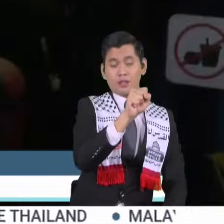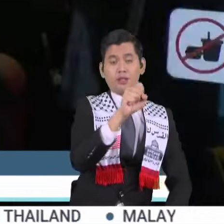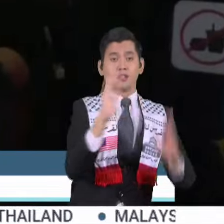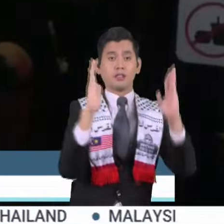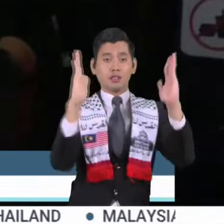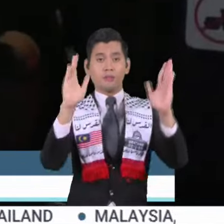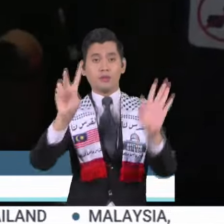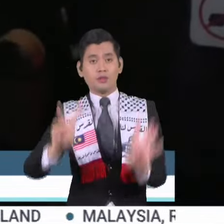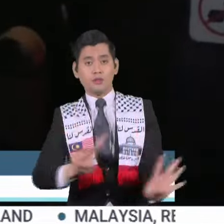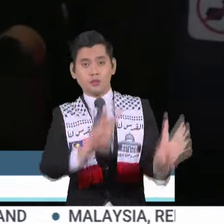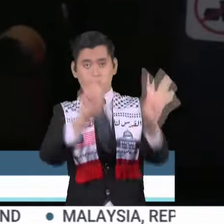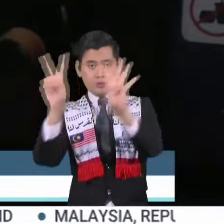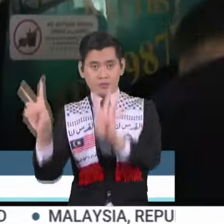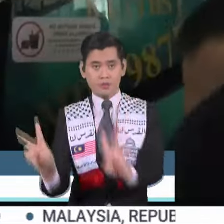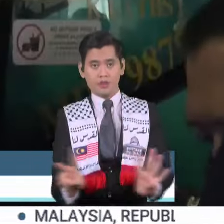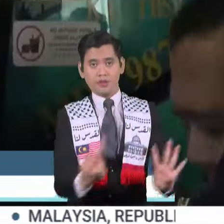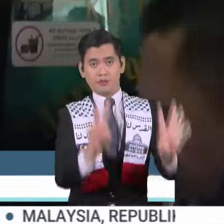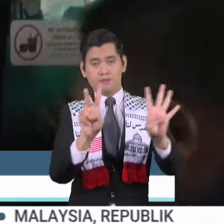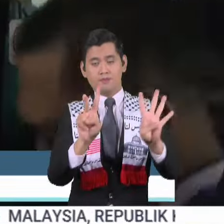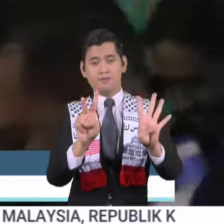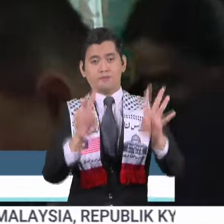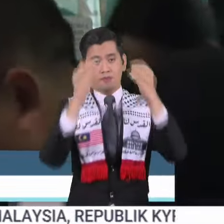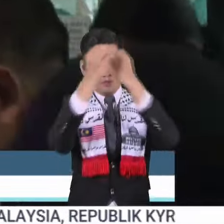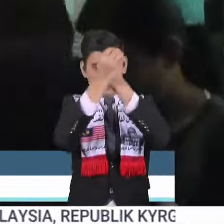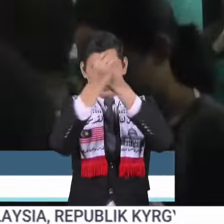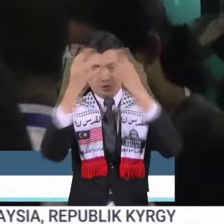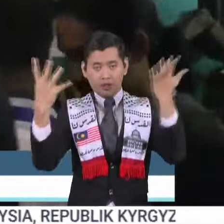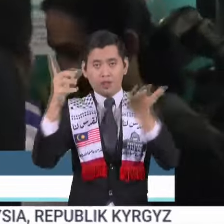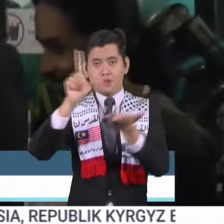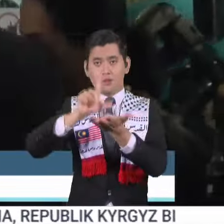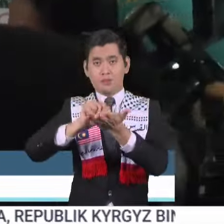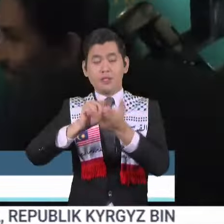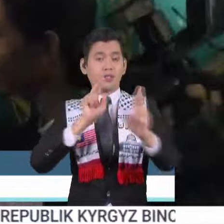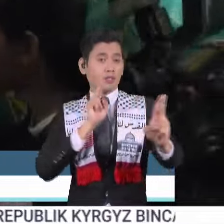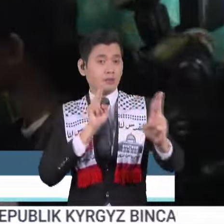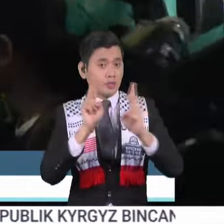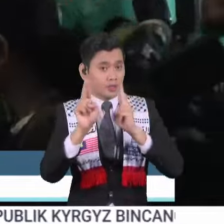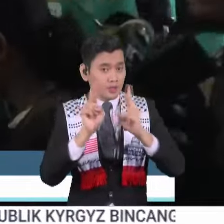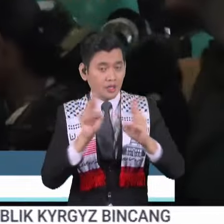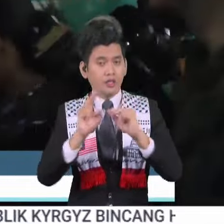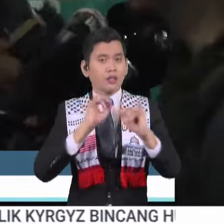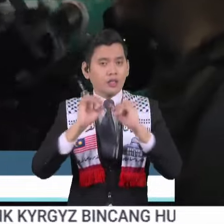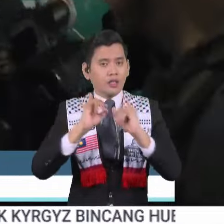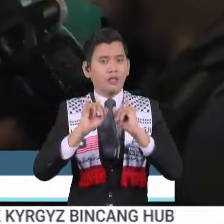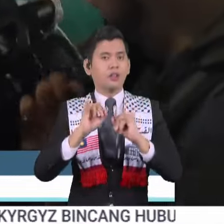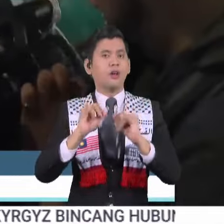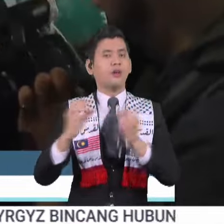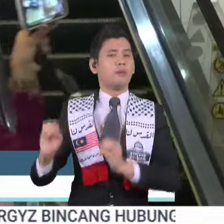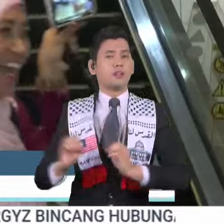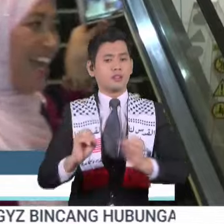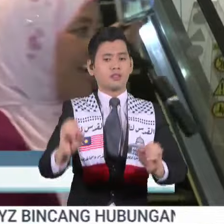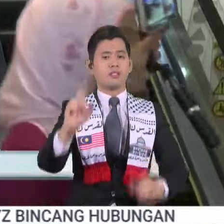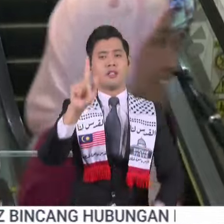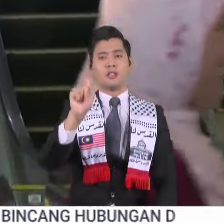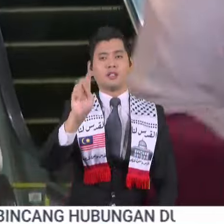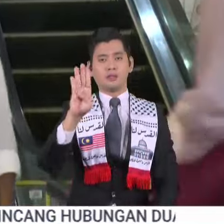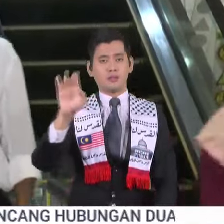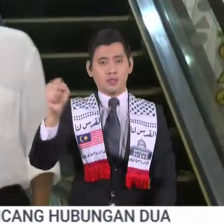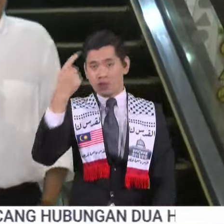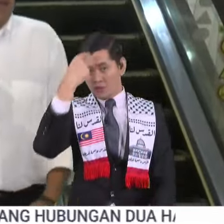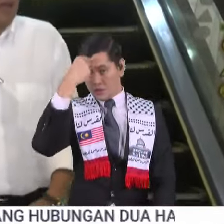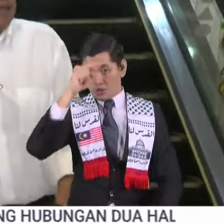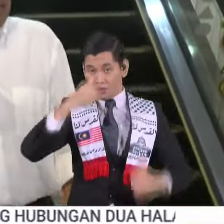jam. Beliau berkata demikian dalam sidang media selepas meninjau pengoperasian TBS sempena Hari Raya